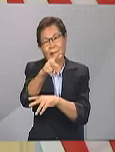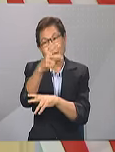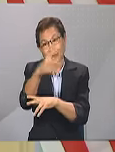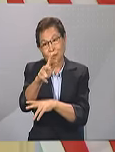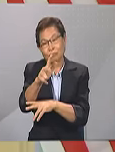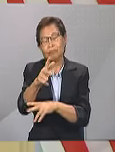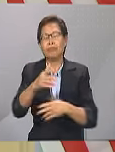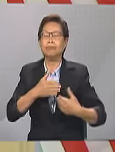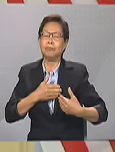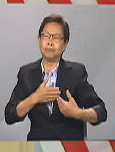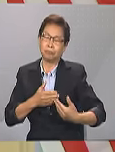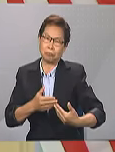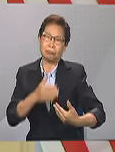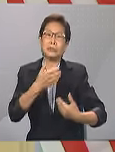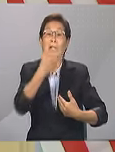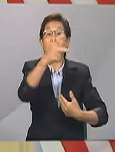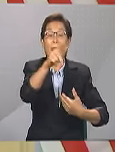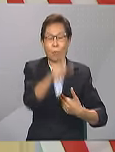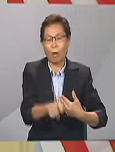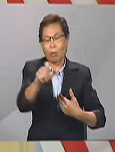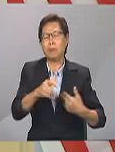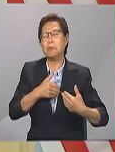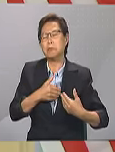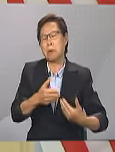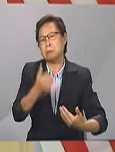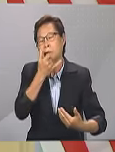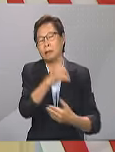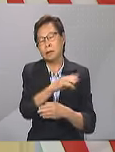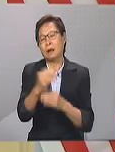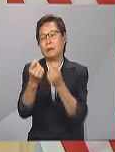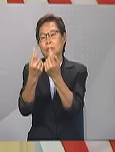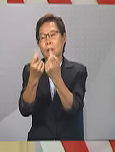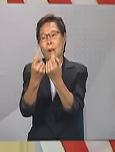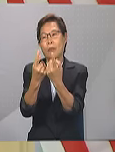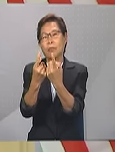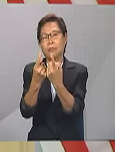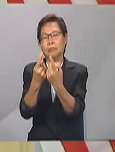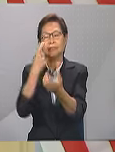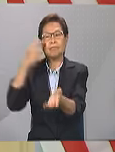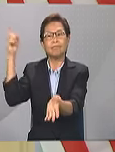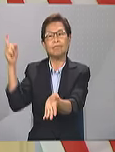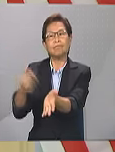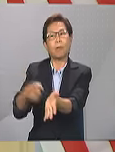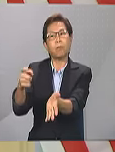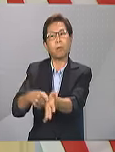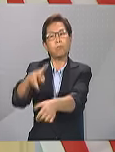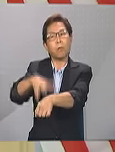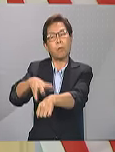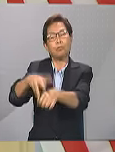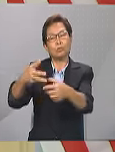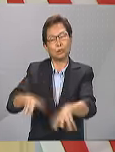telah pun mengaku salah Dan juga 11 setelah full diberikan notice samaran